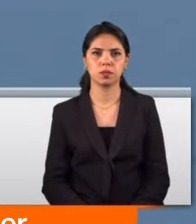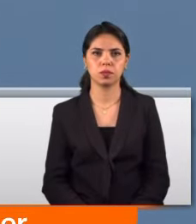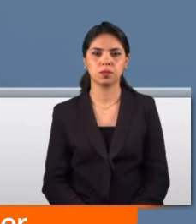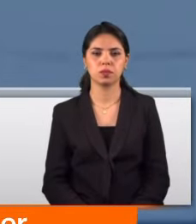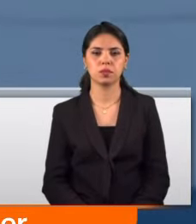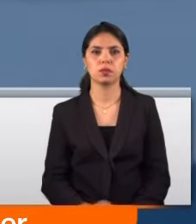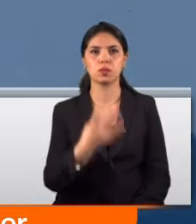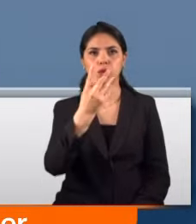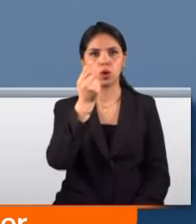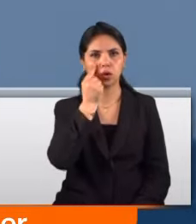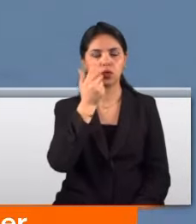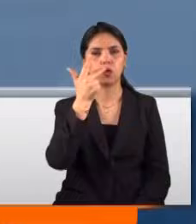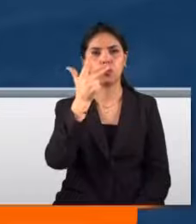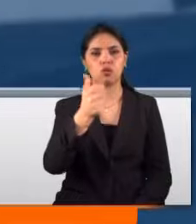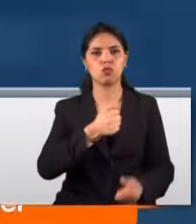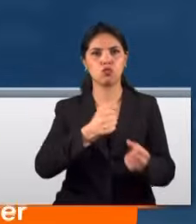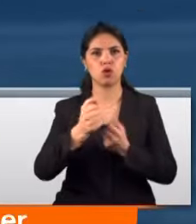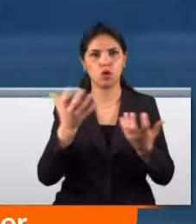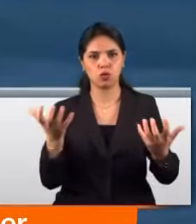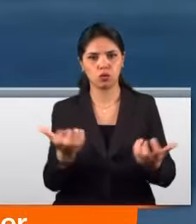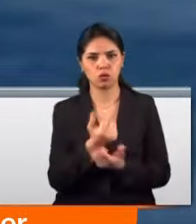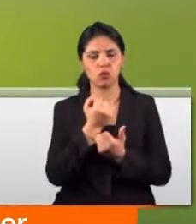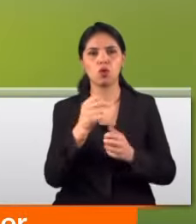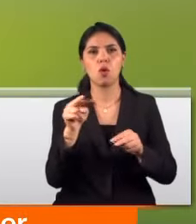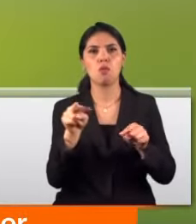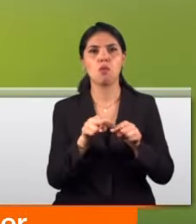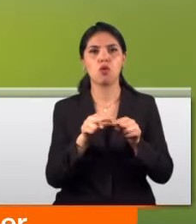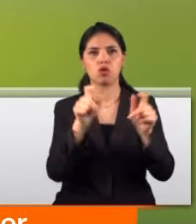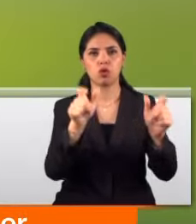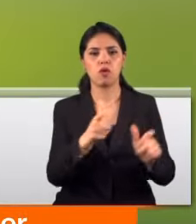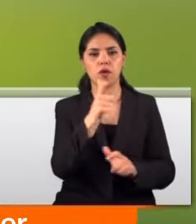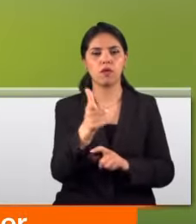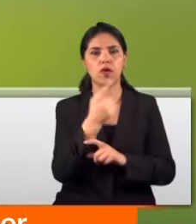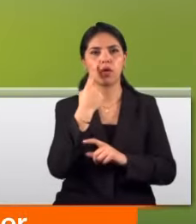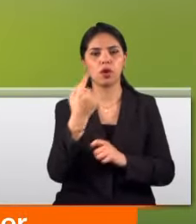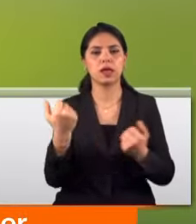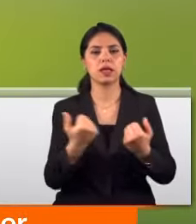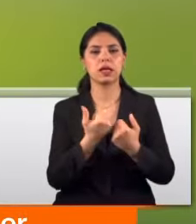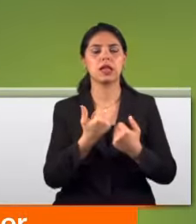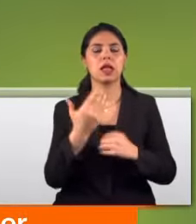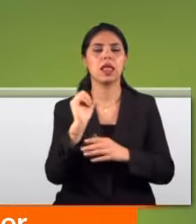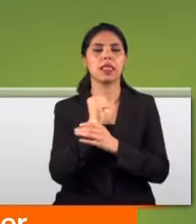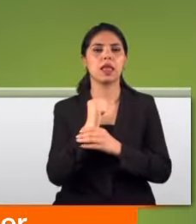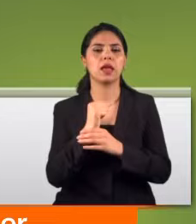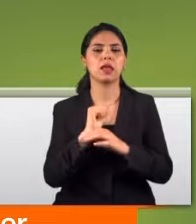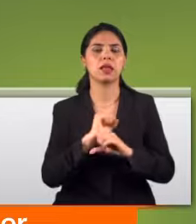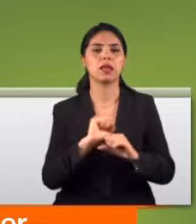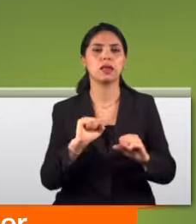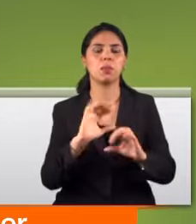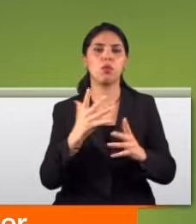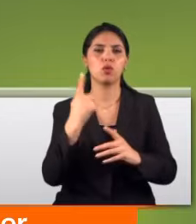4 mürettebattan 3 pilot kurtarıldı. Moskova görüntülere rağmen kazanın sebebi teknik arıza açıklaması yaptı.